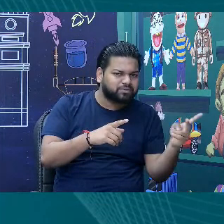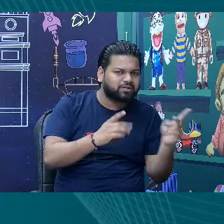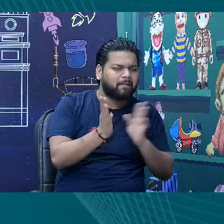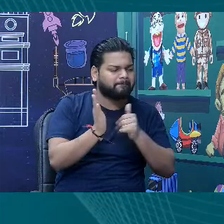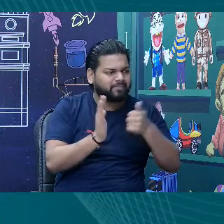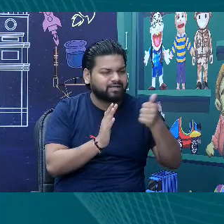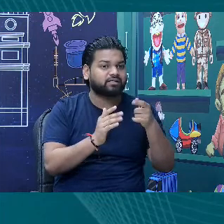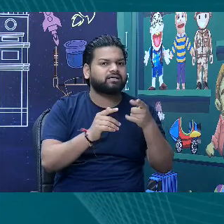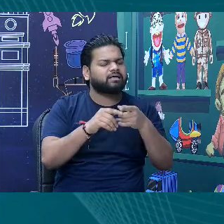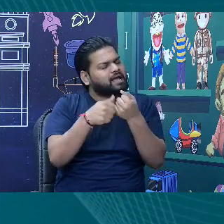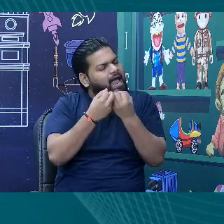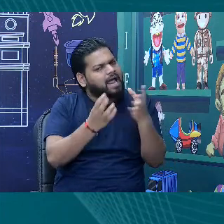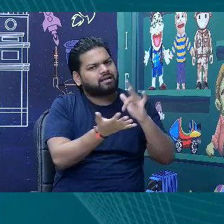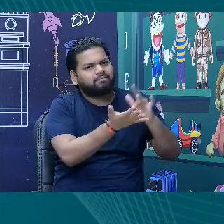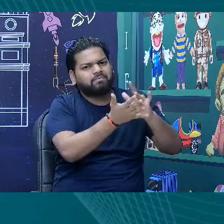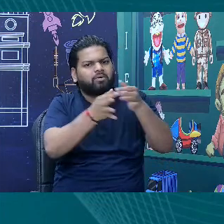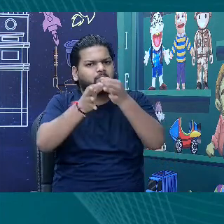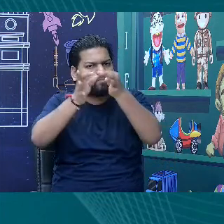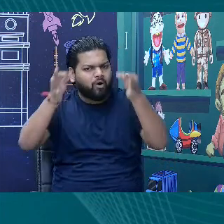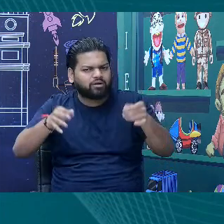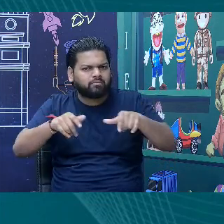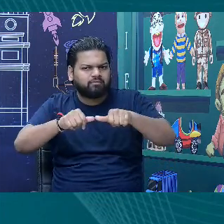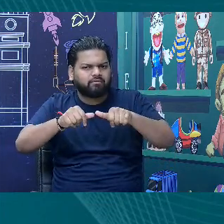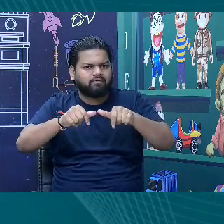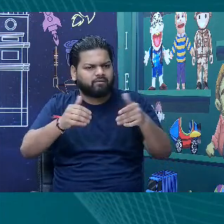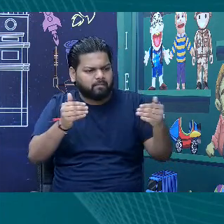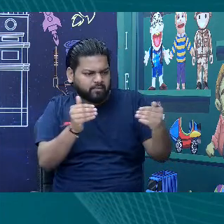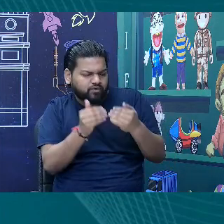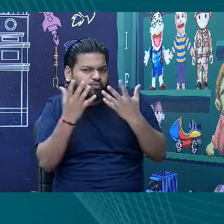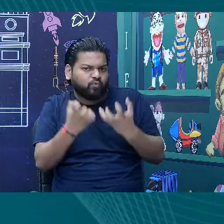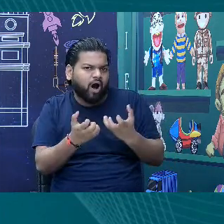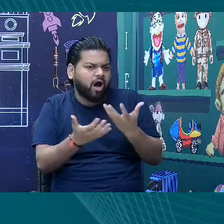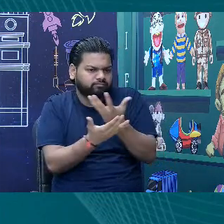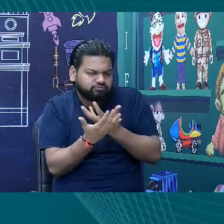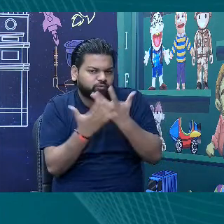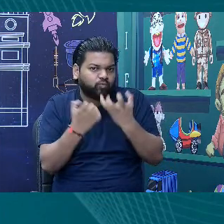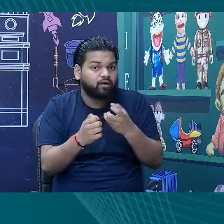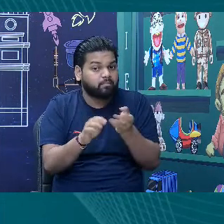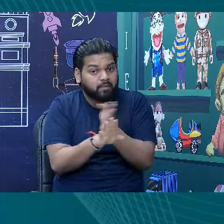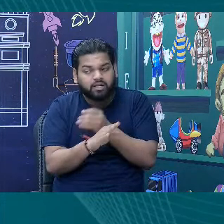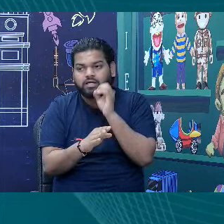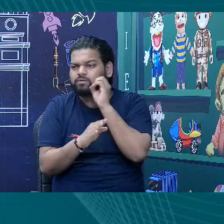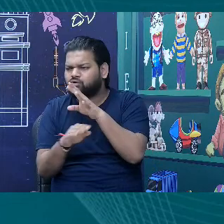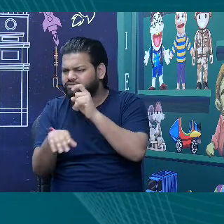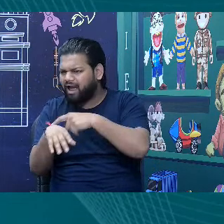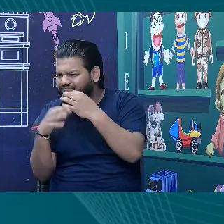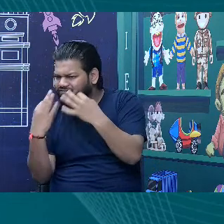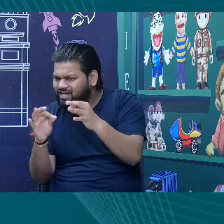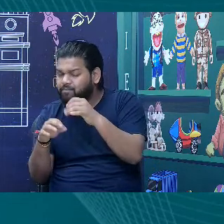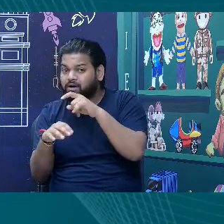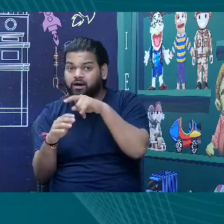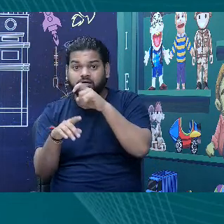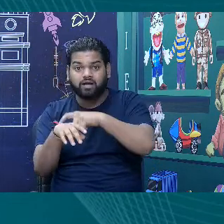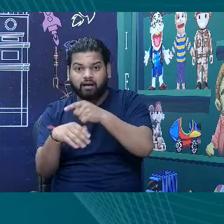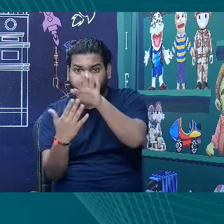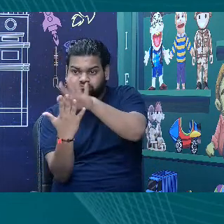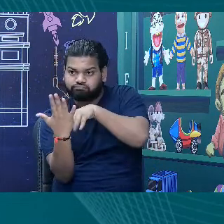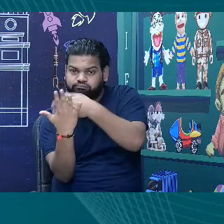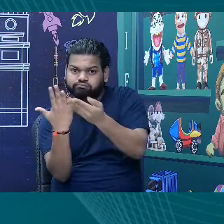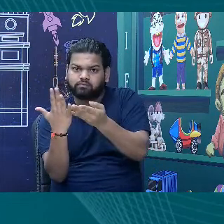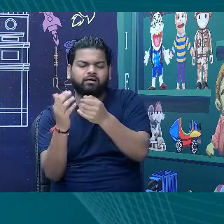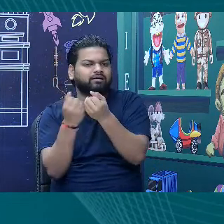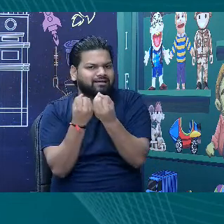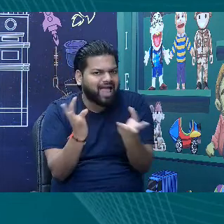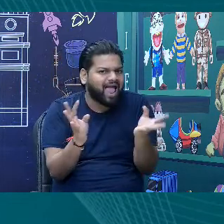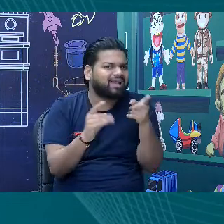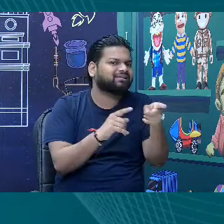है तो आपको अपॉइंटमेंट लेना होता है। When you visit your friends or relatives, we don't take an appointment. But when we make